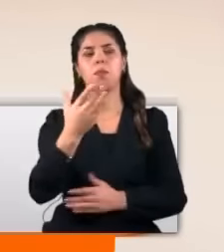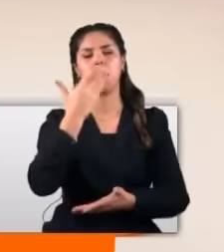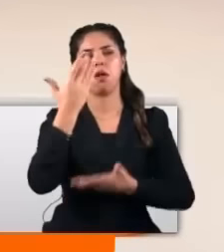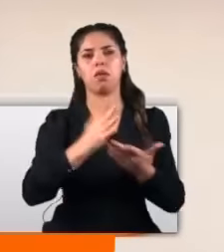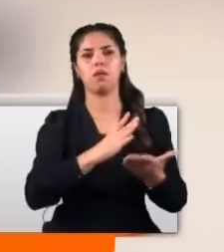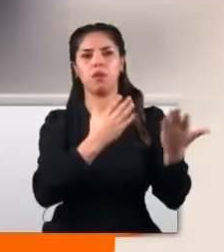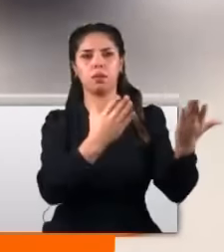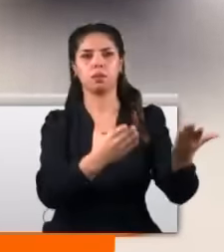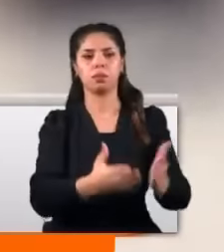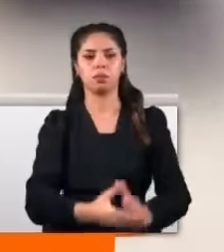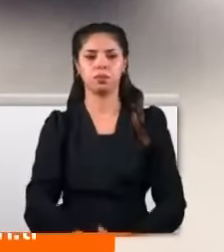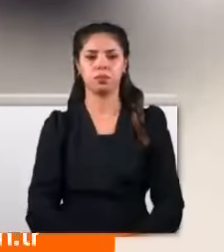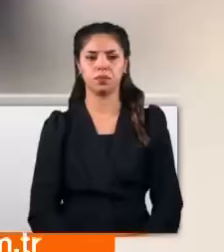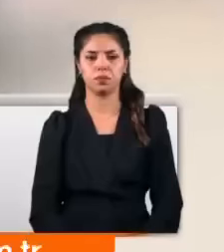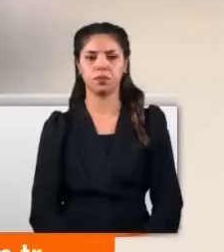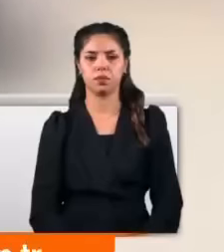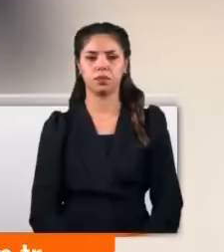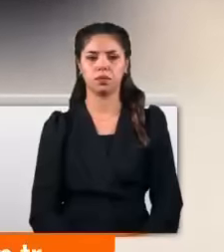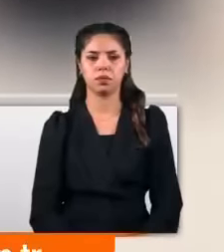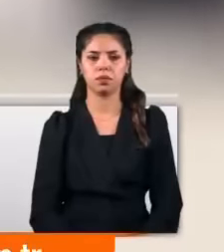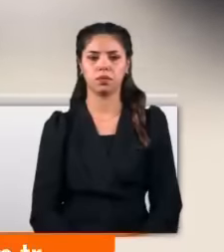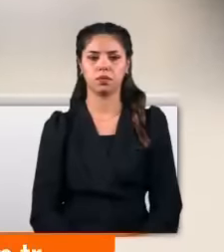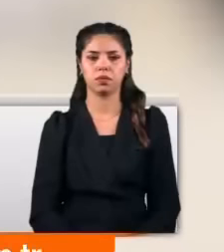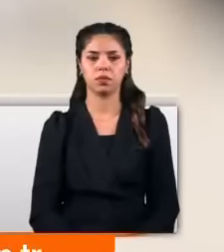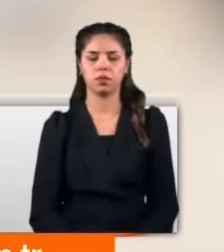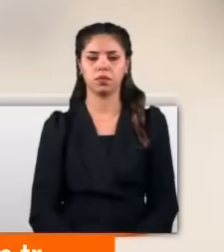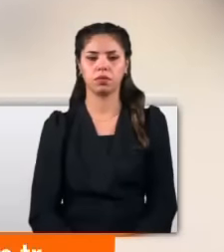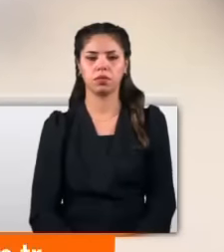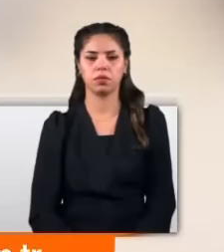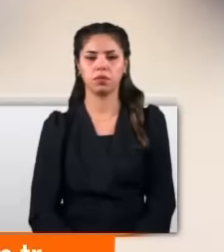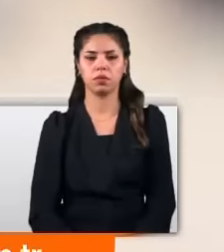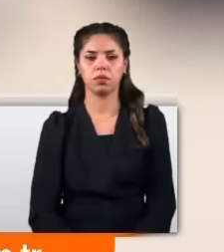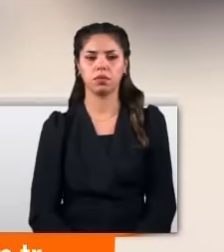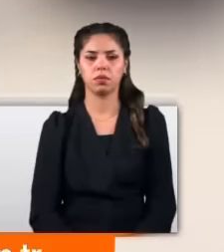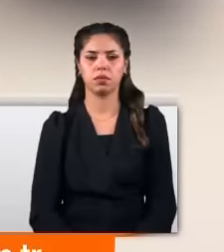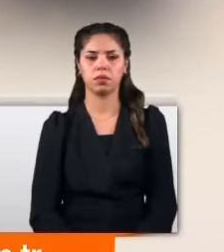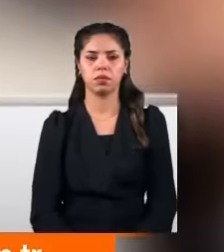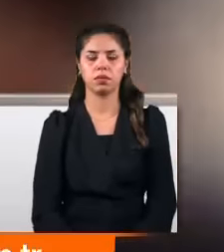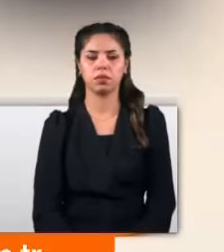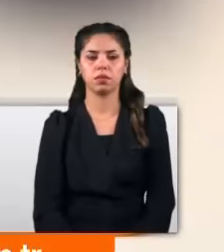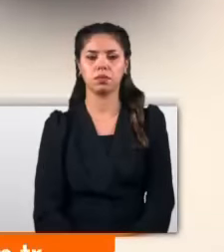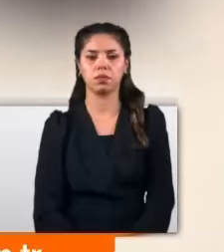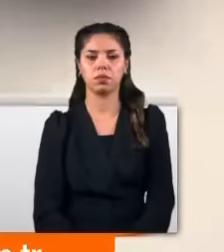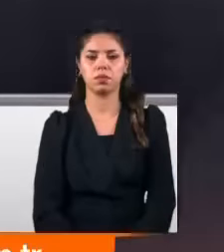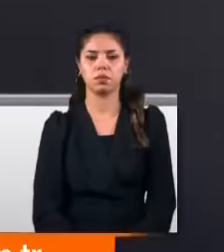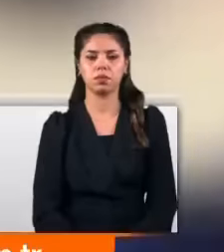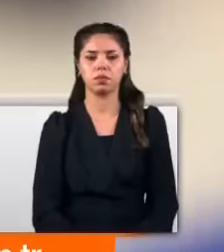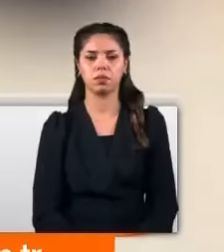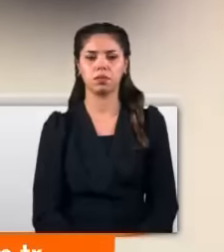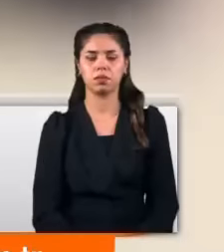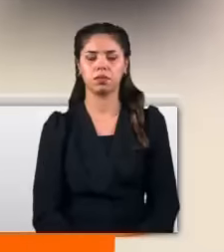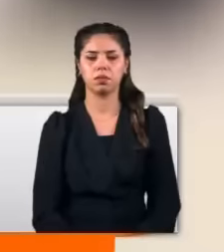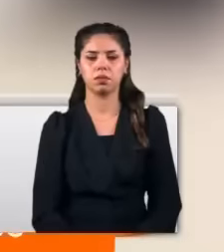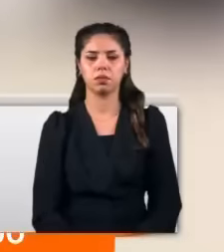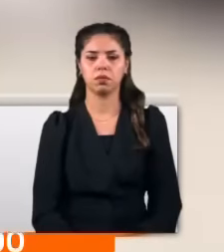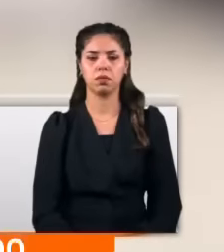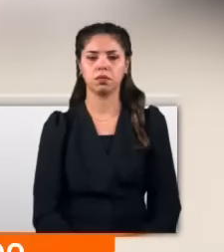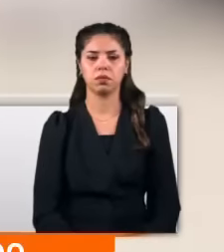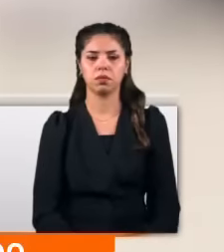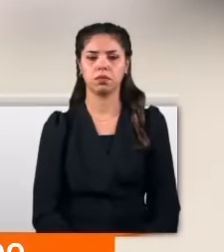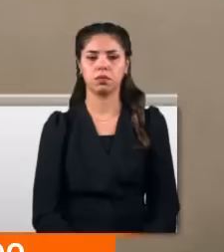selam komutanım. Kusura bakma, rahatsız ettim komutanım. Ben şu an tarladaydım. Çocuklar beni aradı. Benim kardeşimin